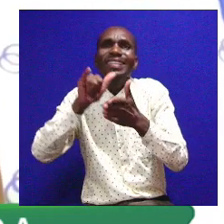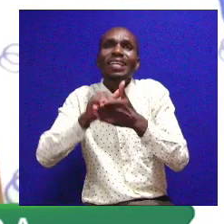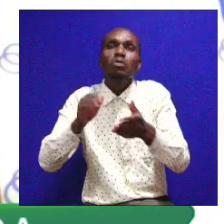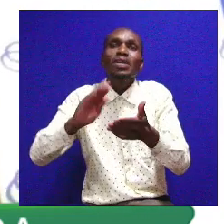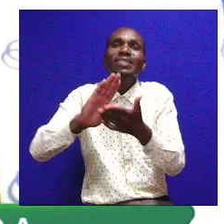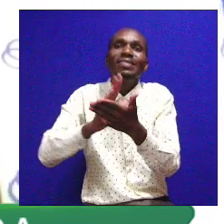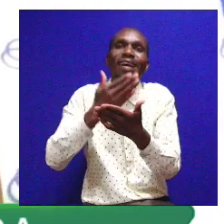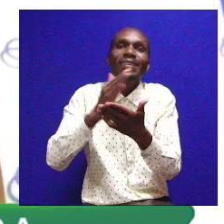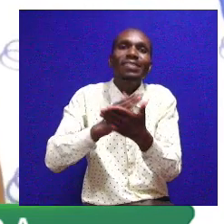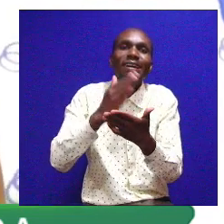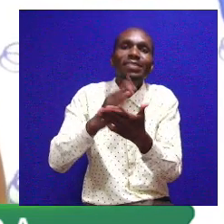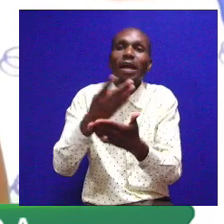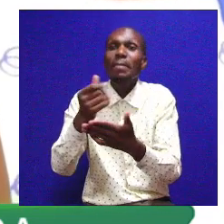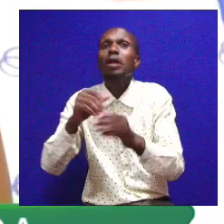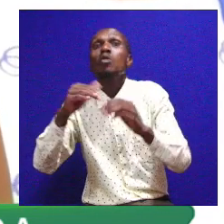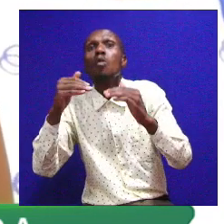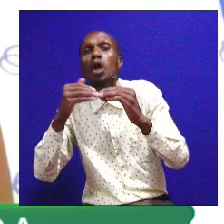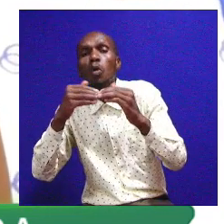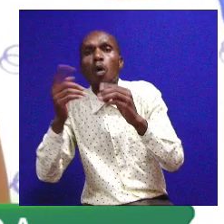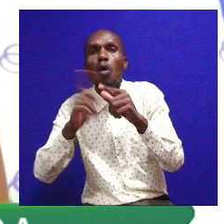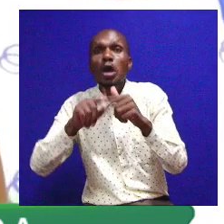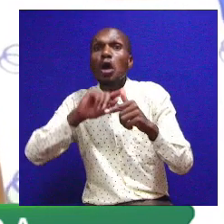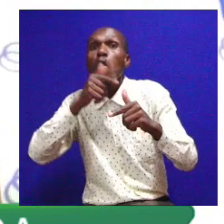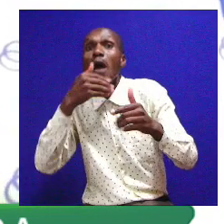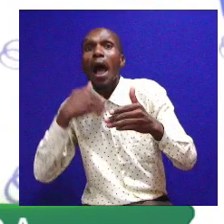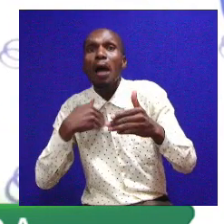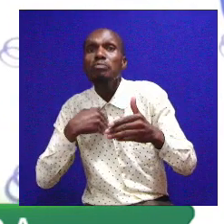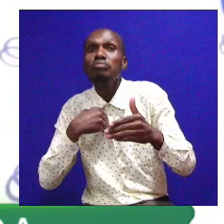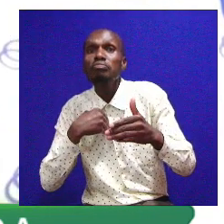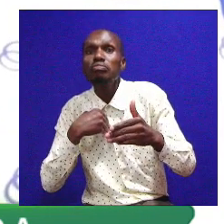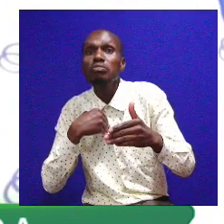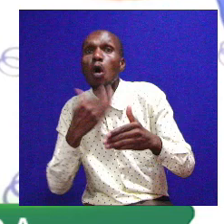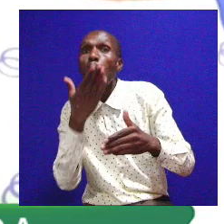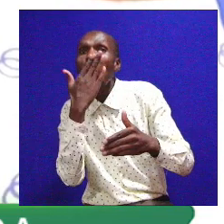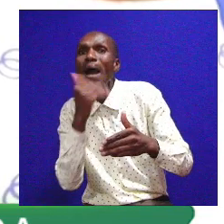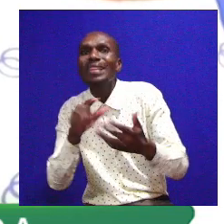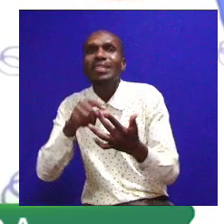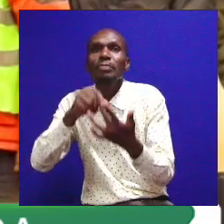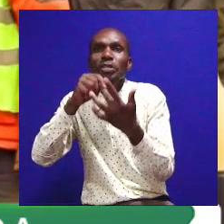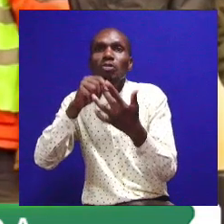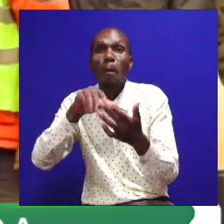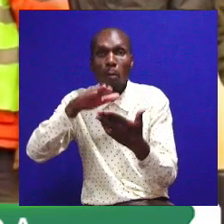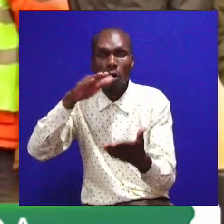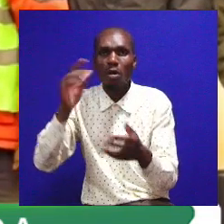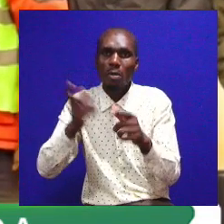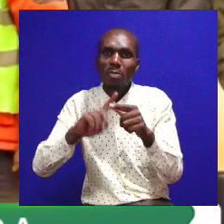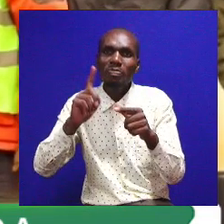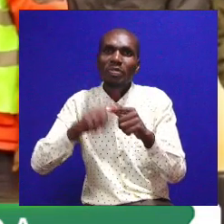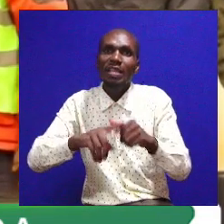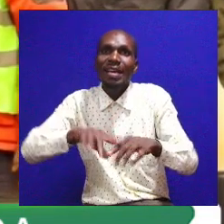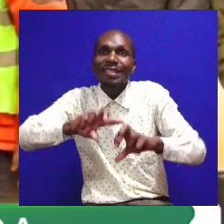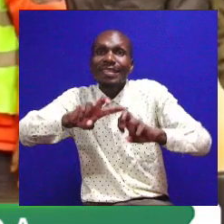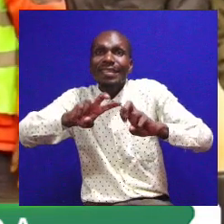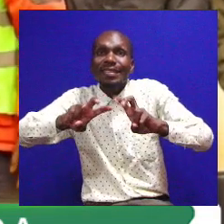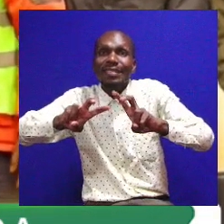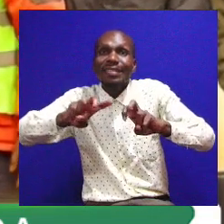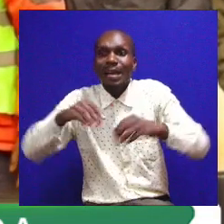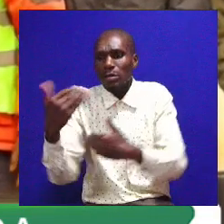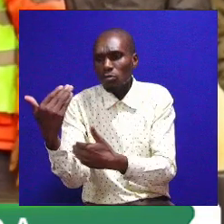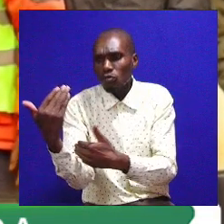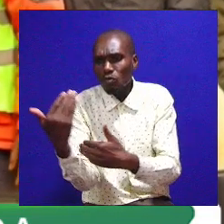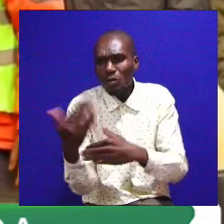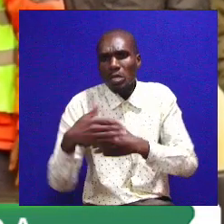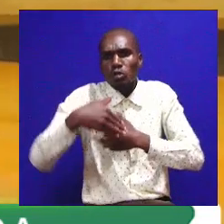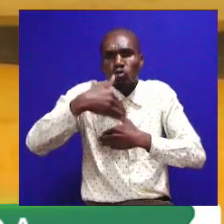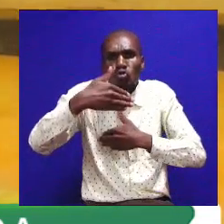tumepeana pesa hii kwa usawa na kwa wale ambao ambao wanaihitaji zaidi. Bate bambachi kunenki abana bukera